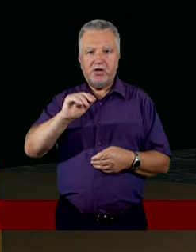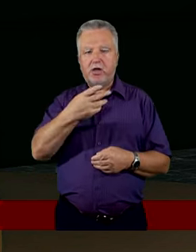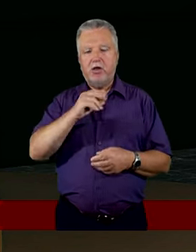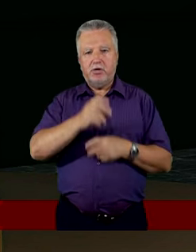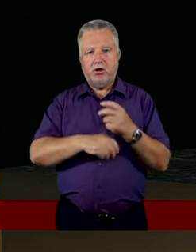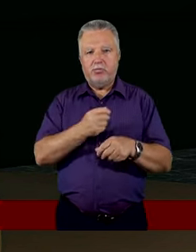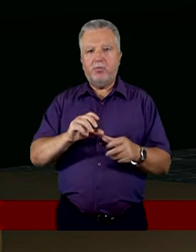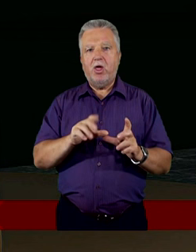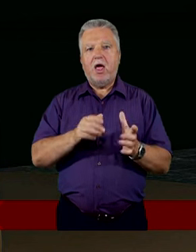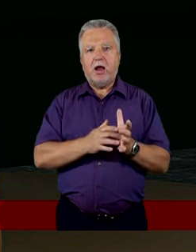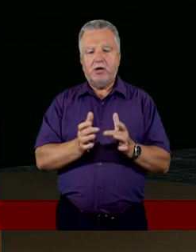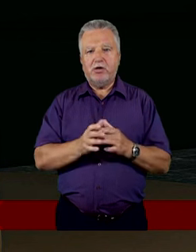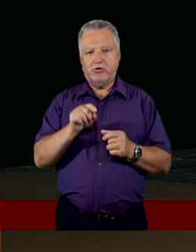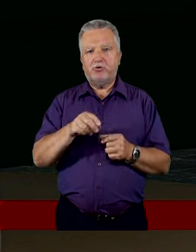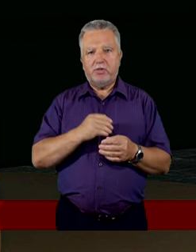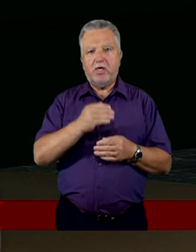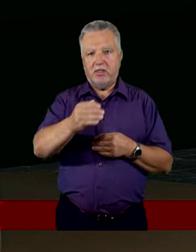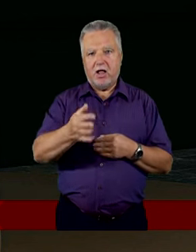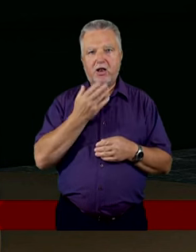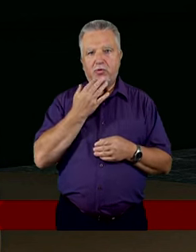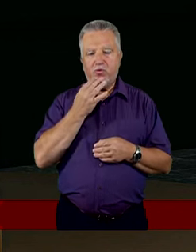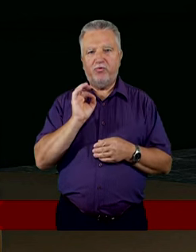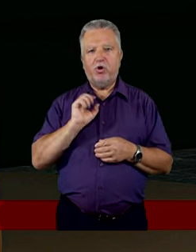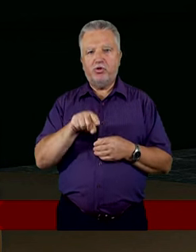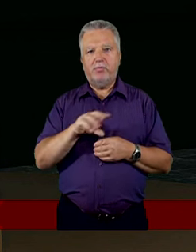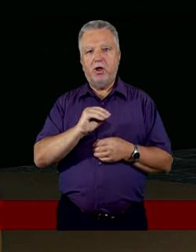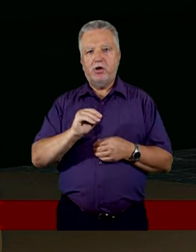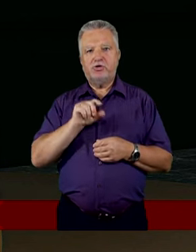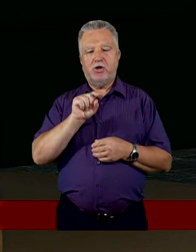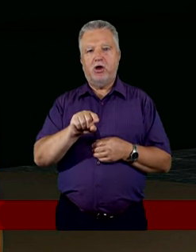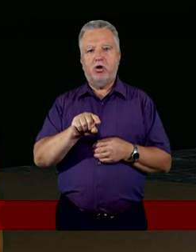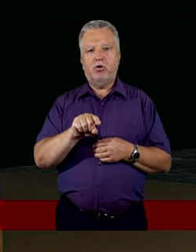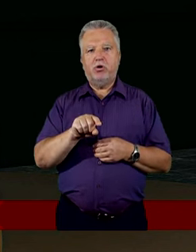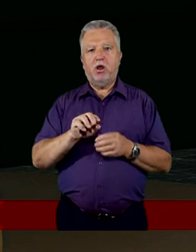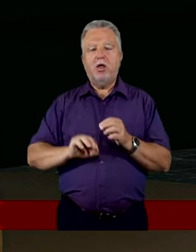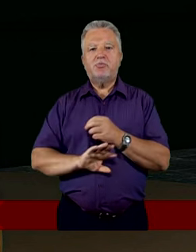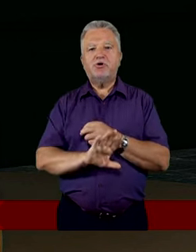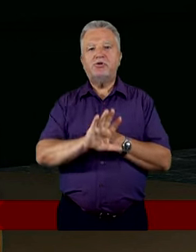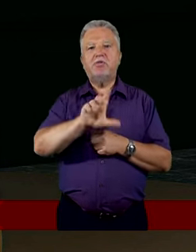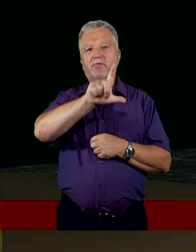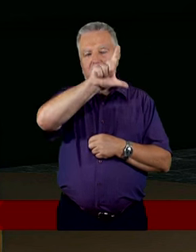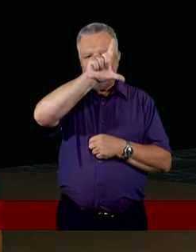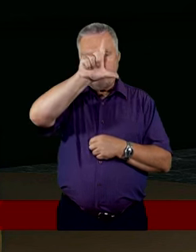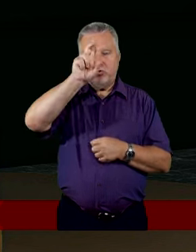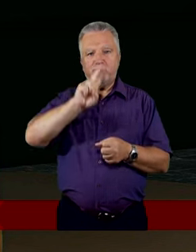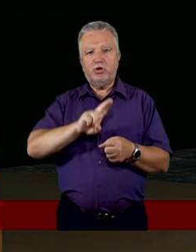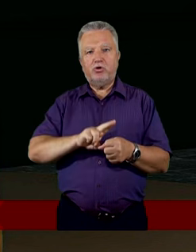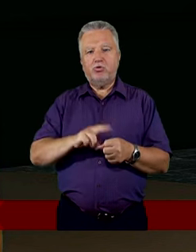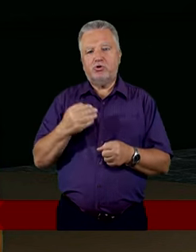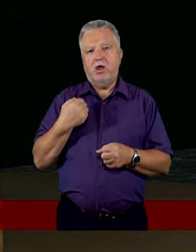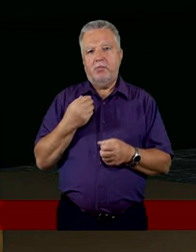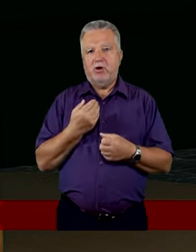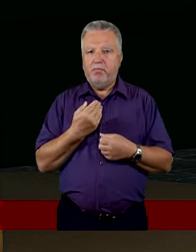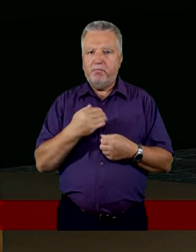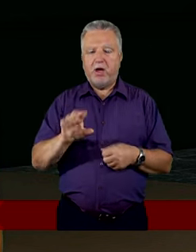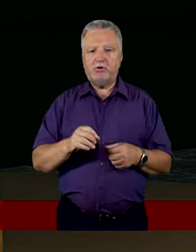robimy. Ale Jezus tutaj dalej mówi nam o tym, że On przedstawia ludzi, którzy jednak